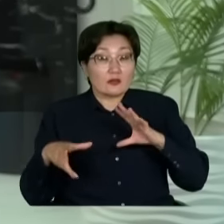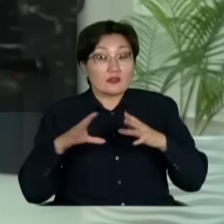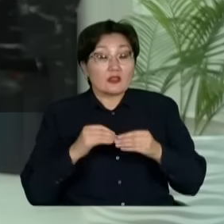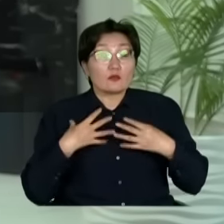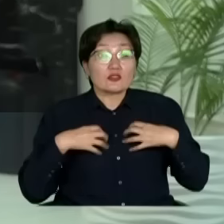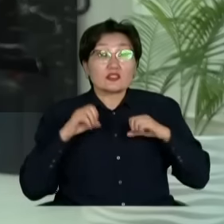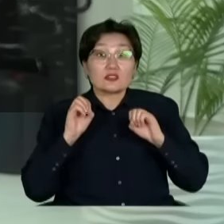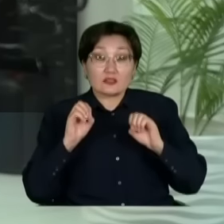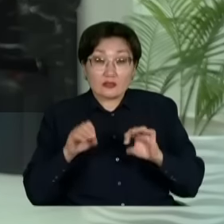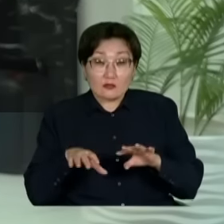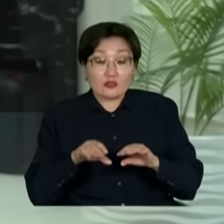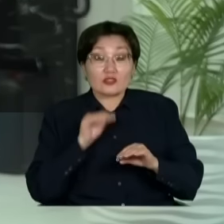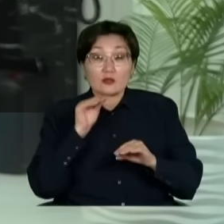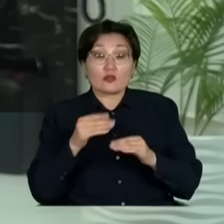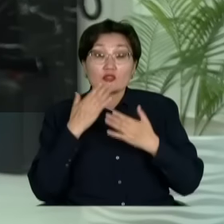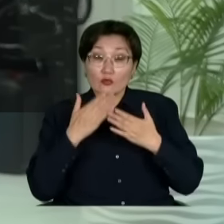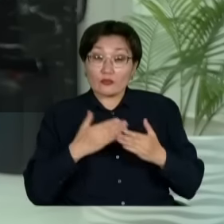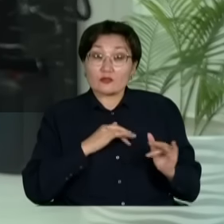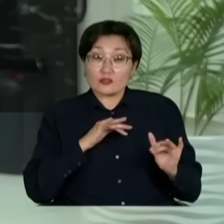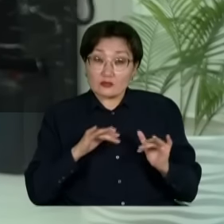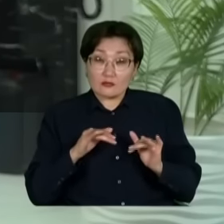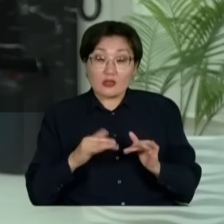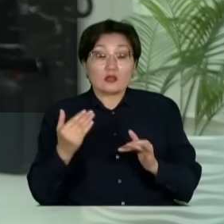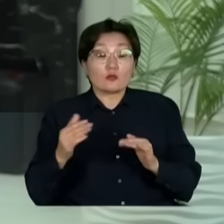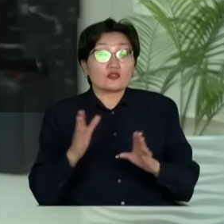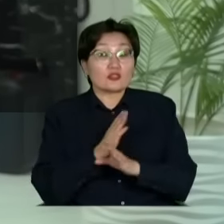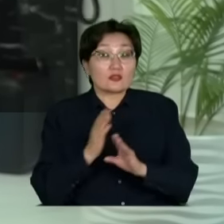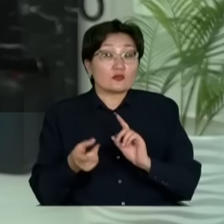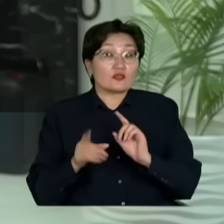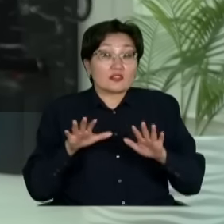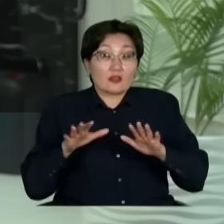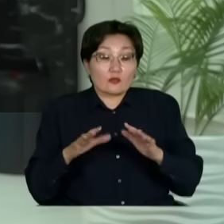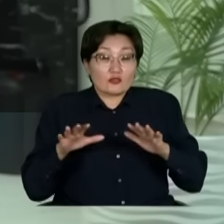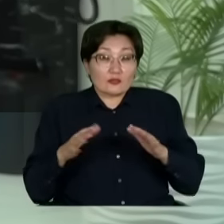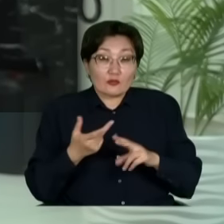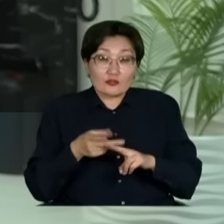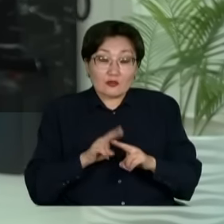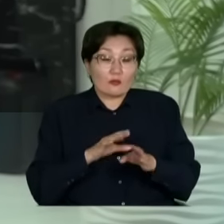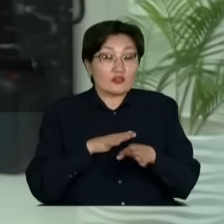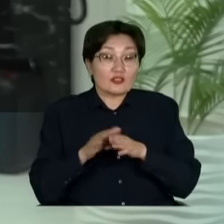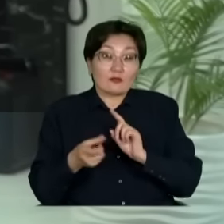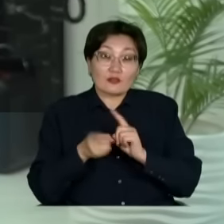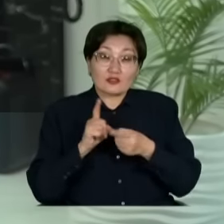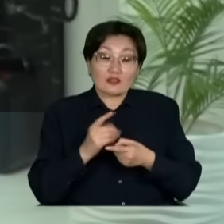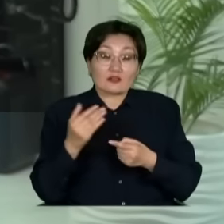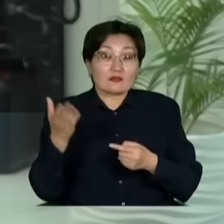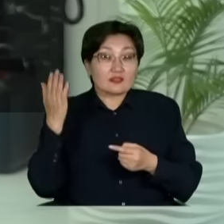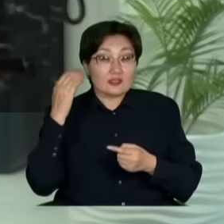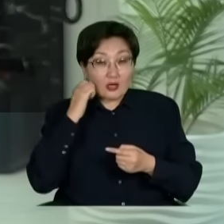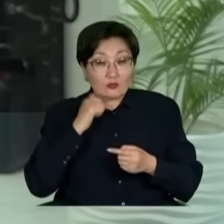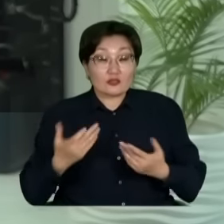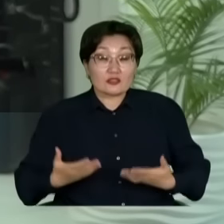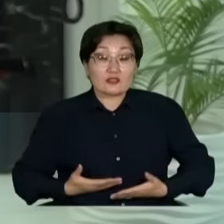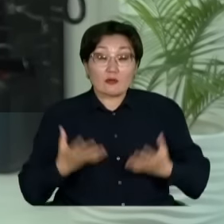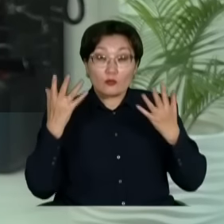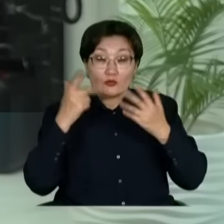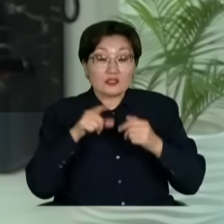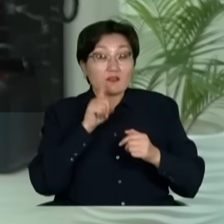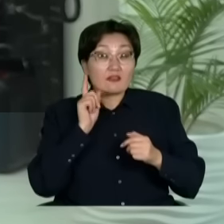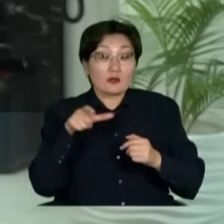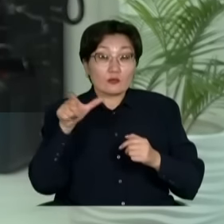посвятившие профессии любимому делу но в её судьбе происходит события которое полностью меняет прежнюю жизнь Она влюбляется в